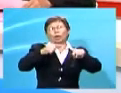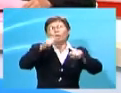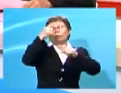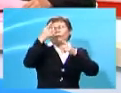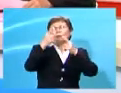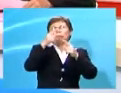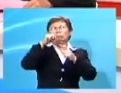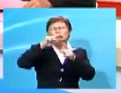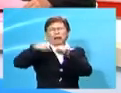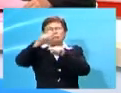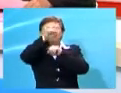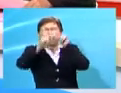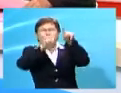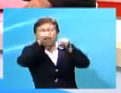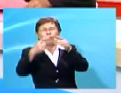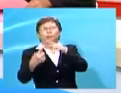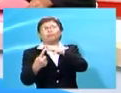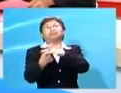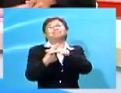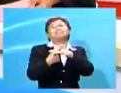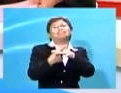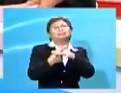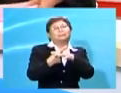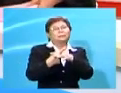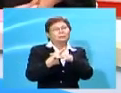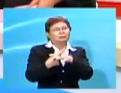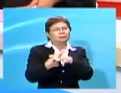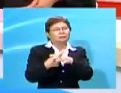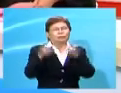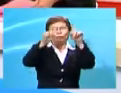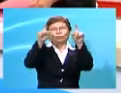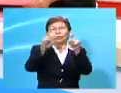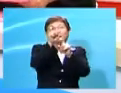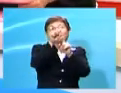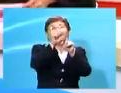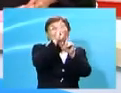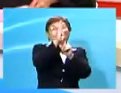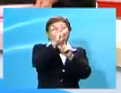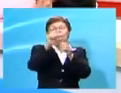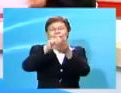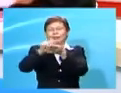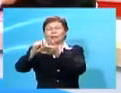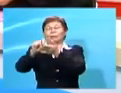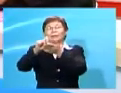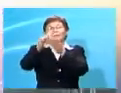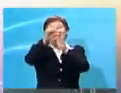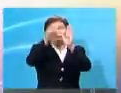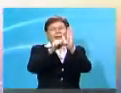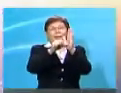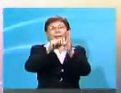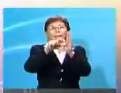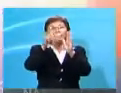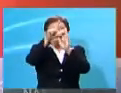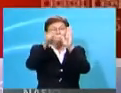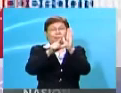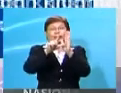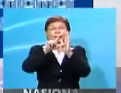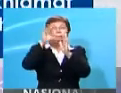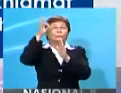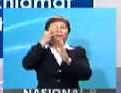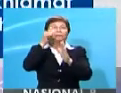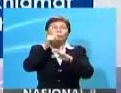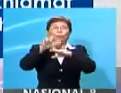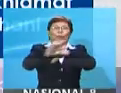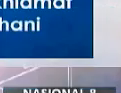pelbagai spekulasi yang timbul belia berkata kosaungan 6 artikel 145 perlembagaan persekutuan tidak terpakai bagi